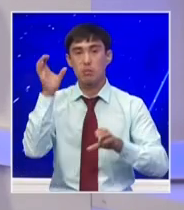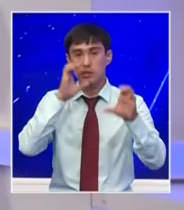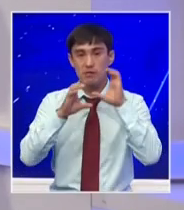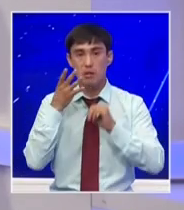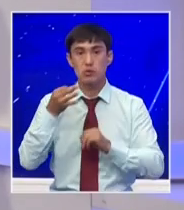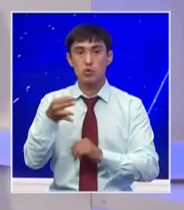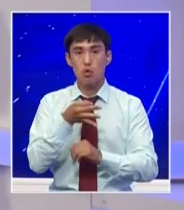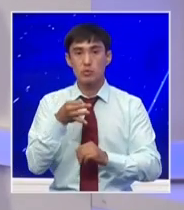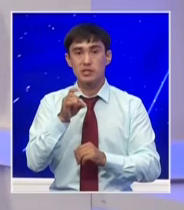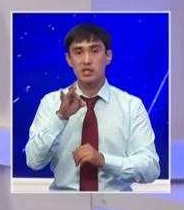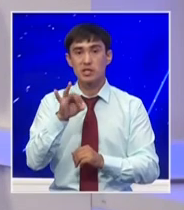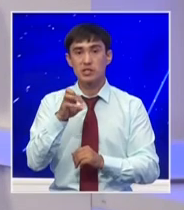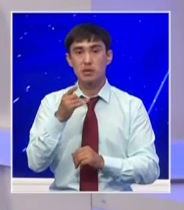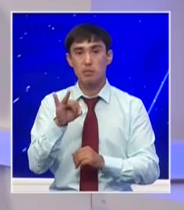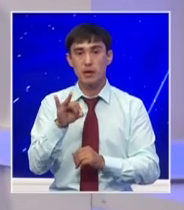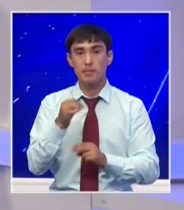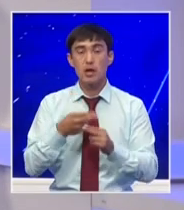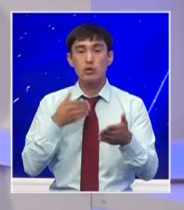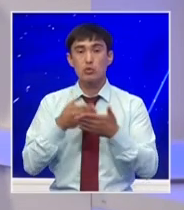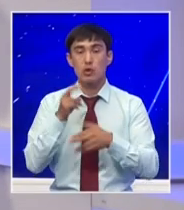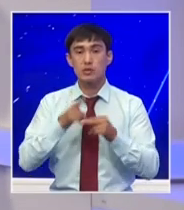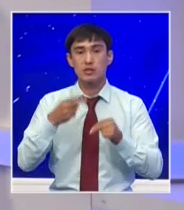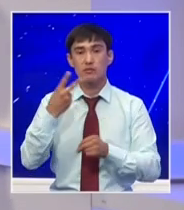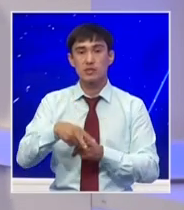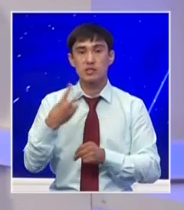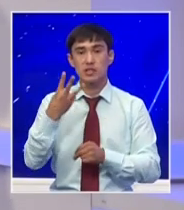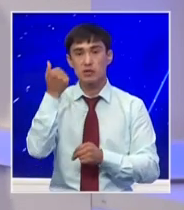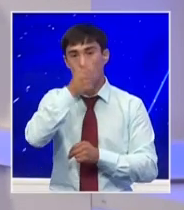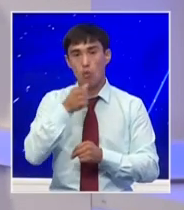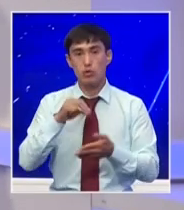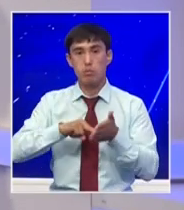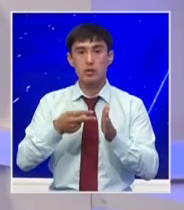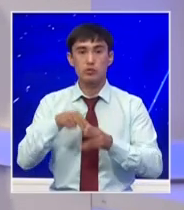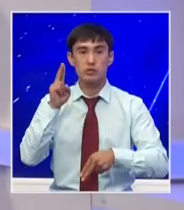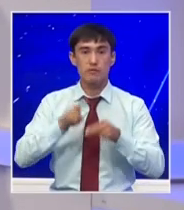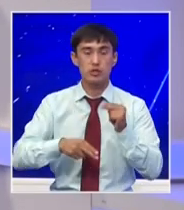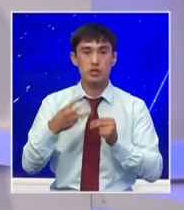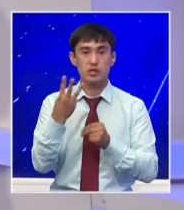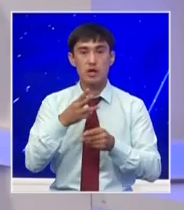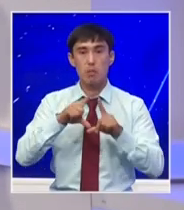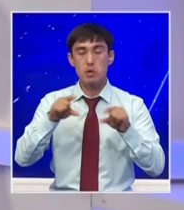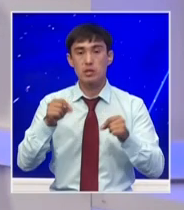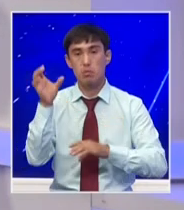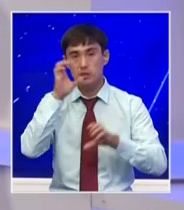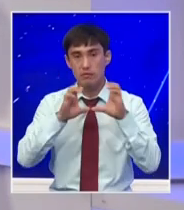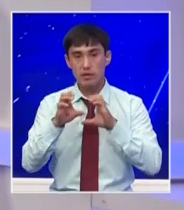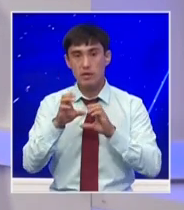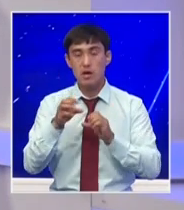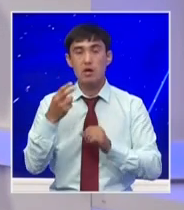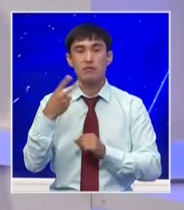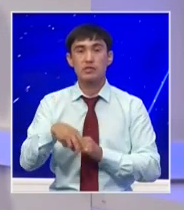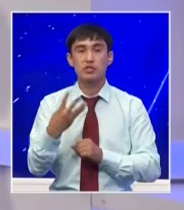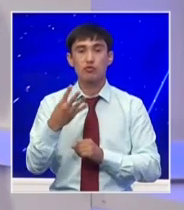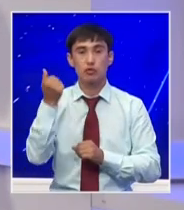образования Алматинской области Ержан Жиренбай. До конца 2023 года планируется завершить 3 объекта образования, а